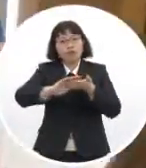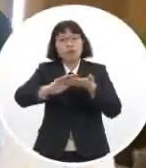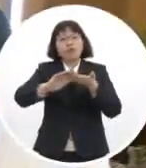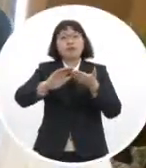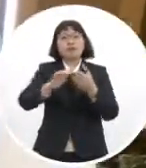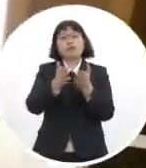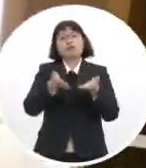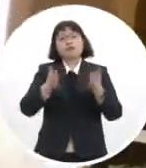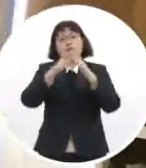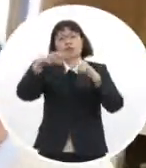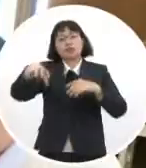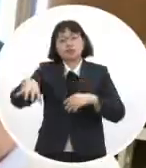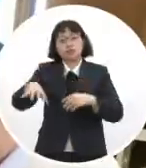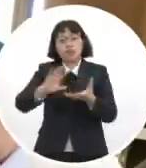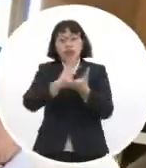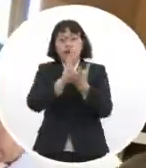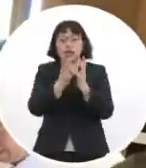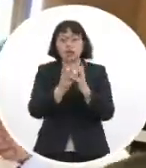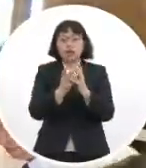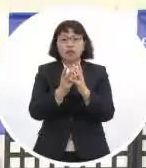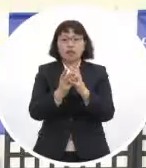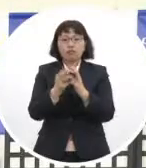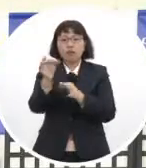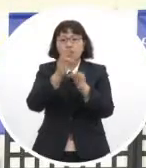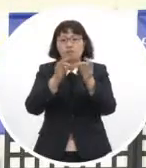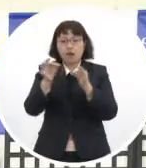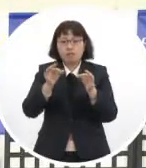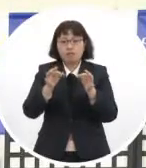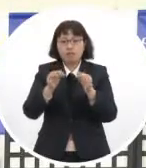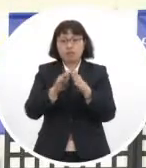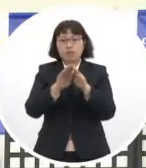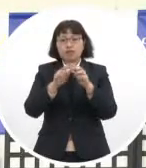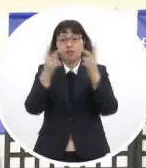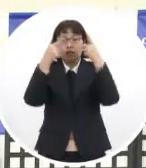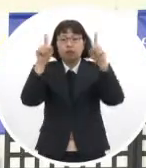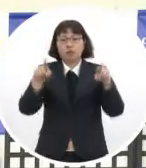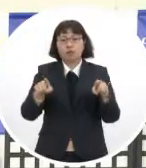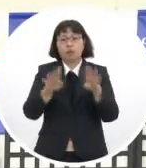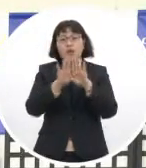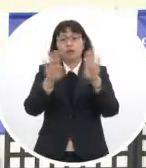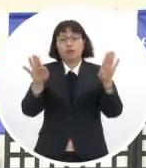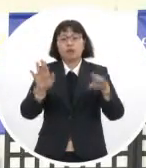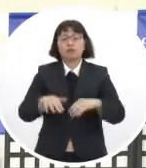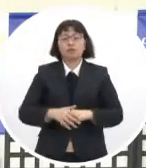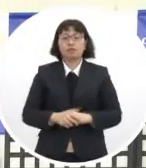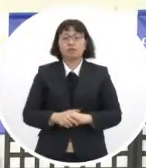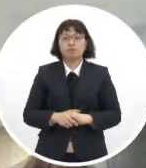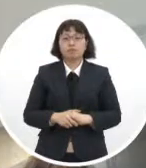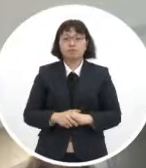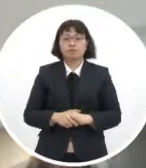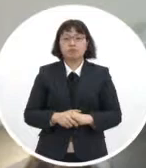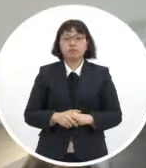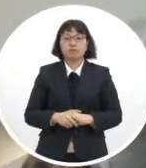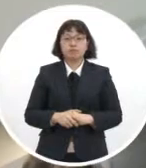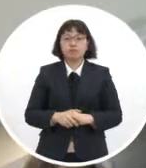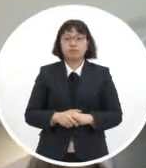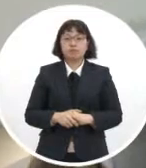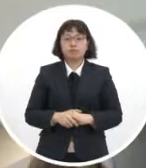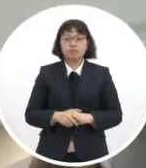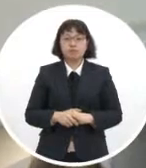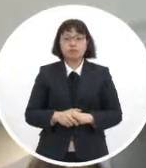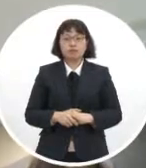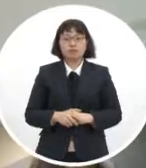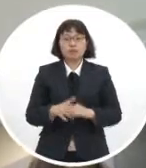や特産品の販売、ステージイベントなどが行われたんだよ。 知ってますか？